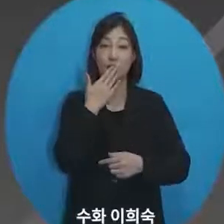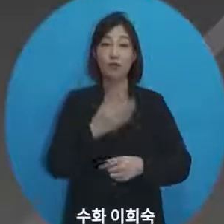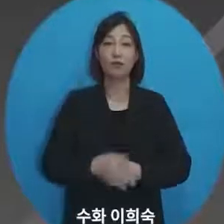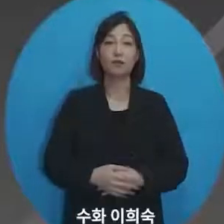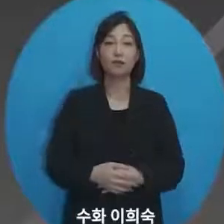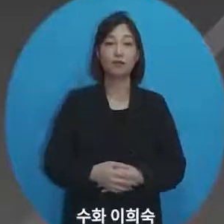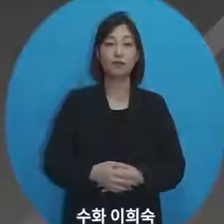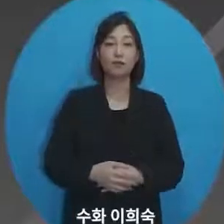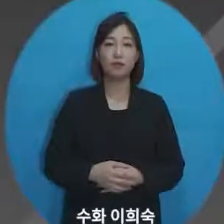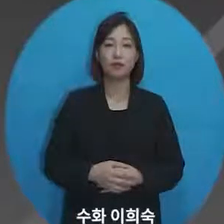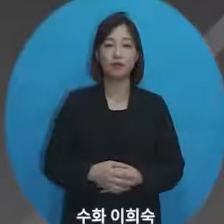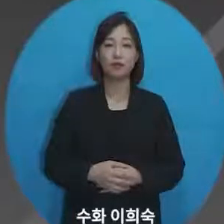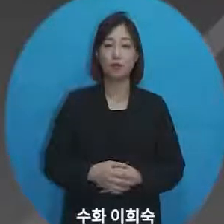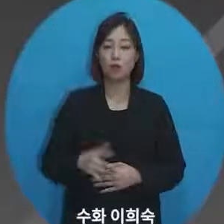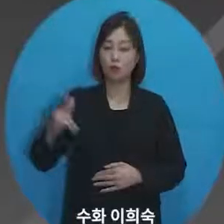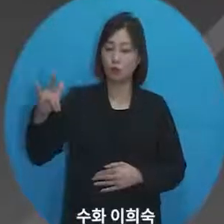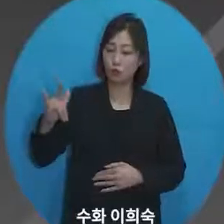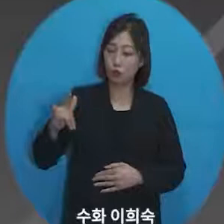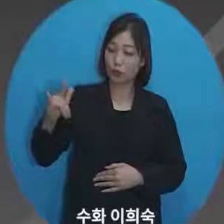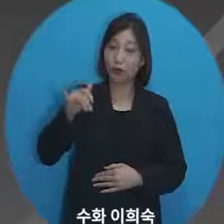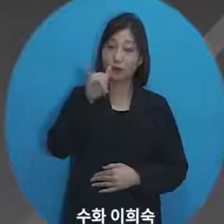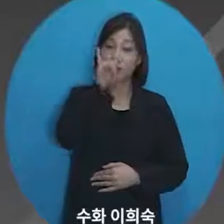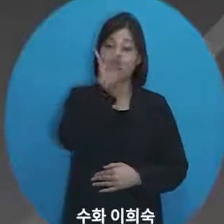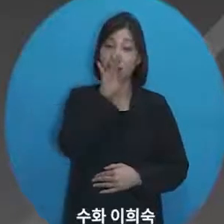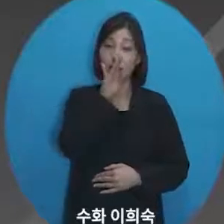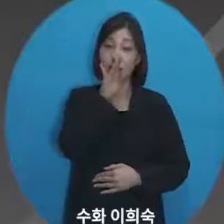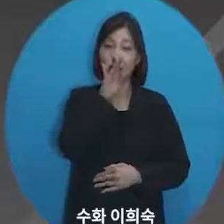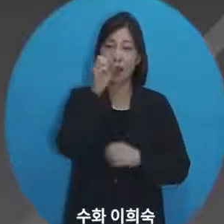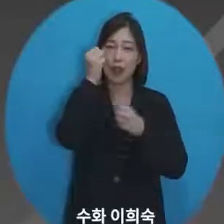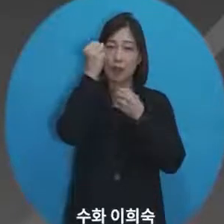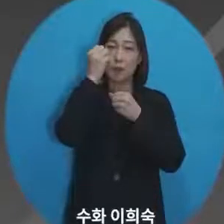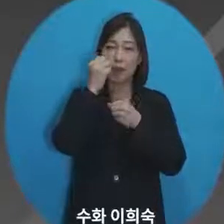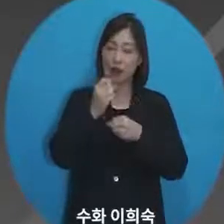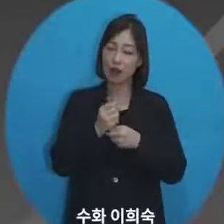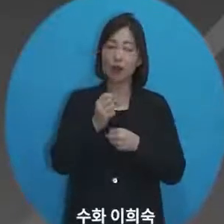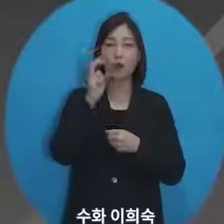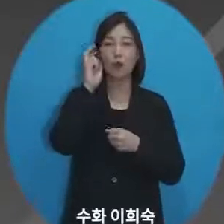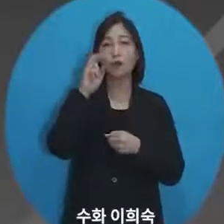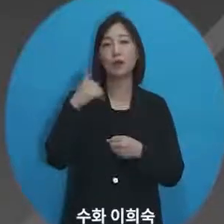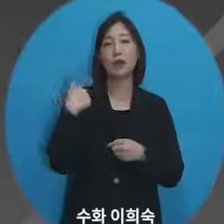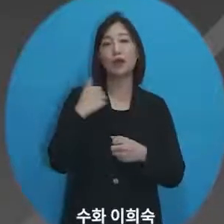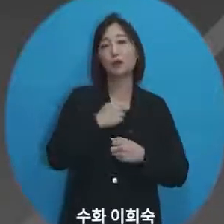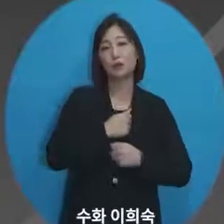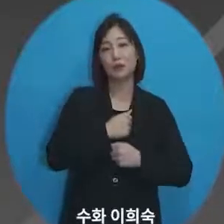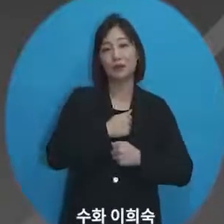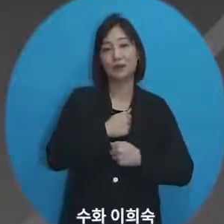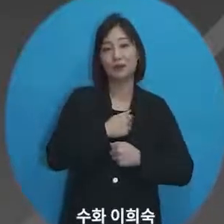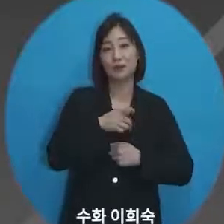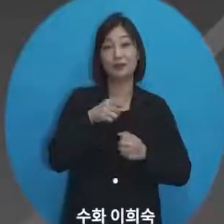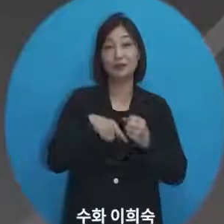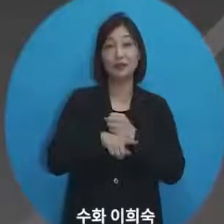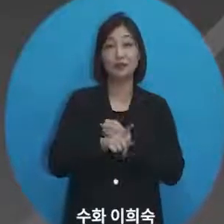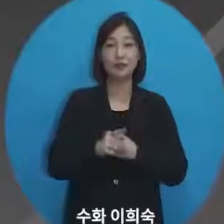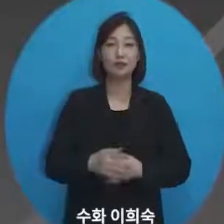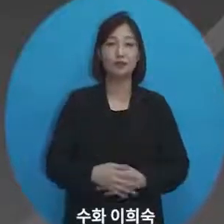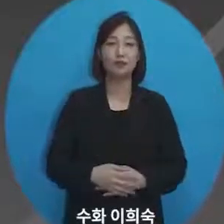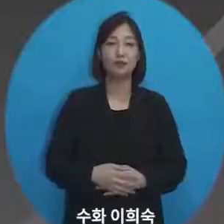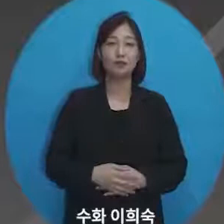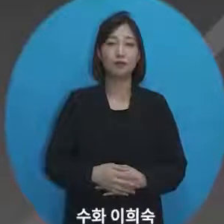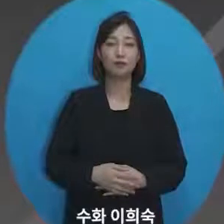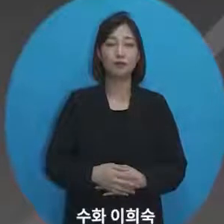차이를 명확하게 알 수가 있고요. 또한 조명을 둠으로써 발밑에 그 계단의